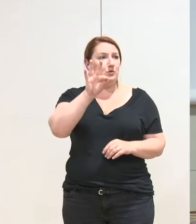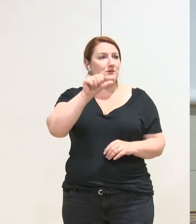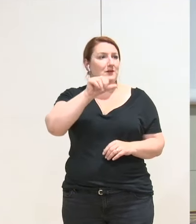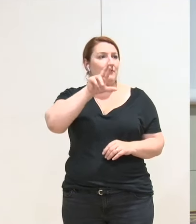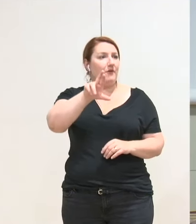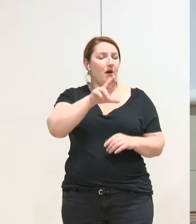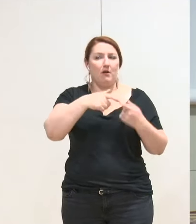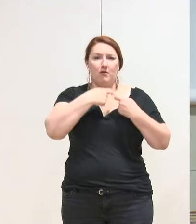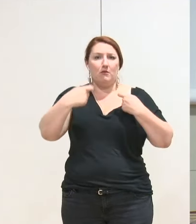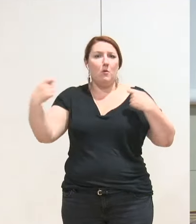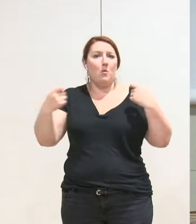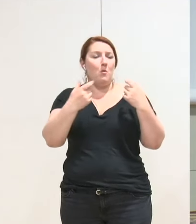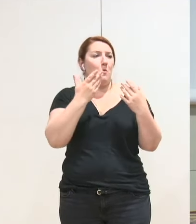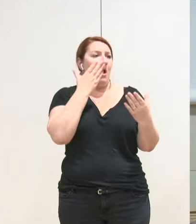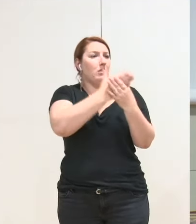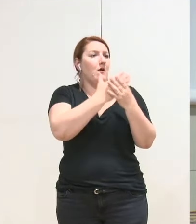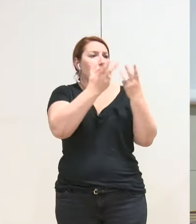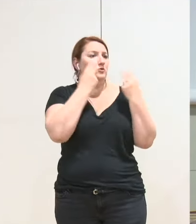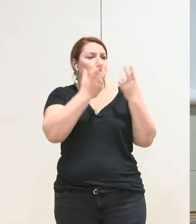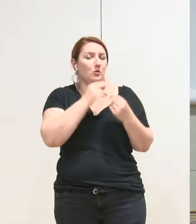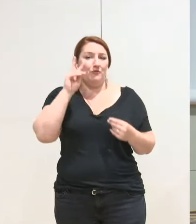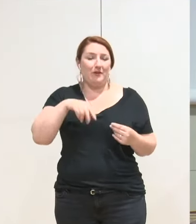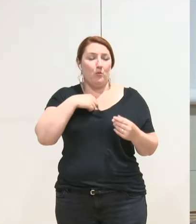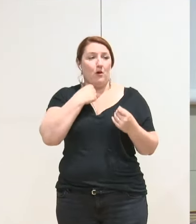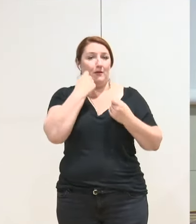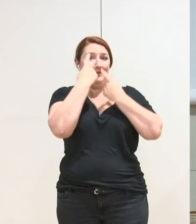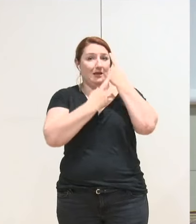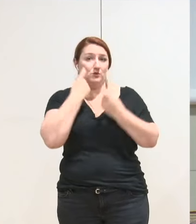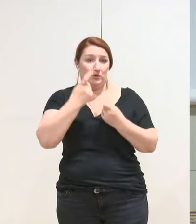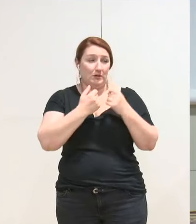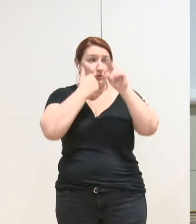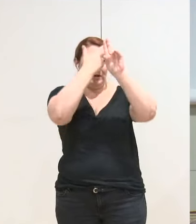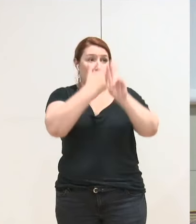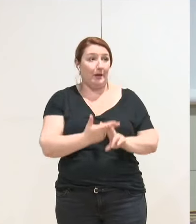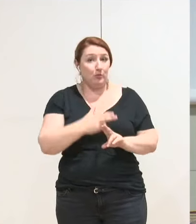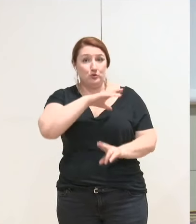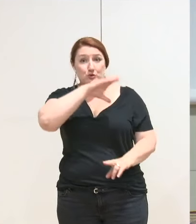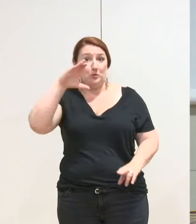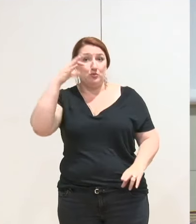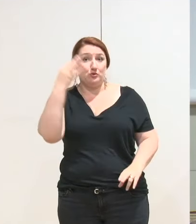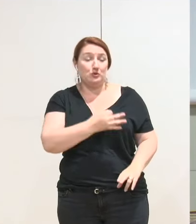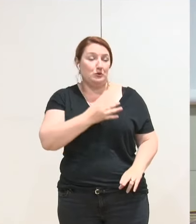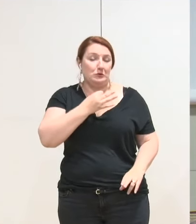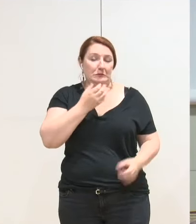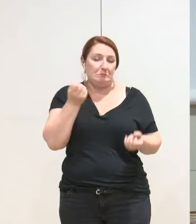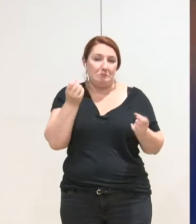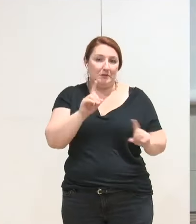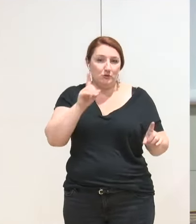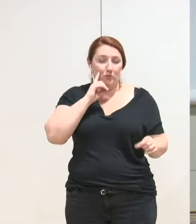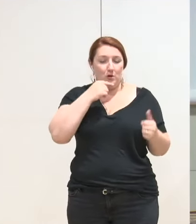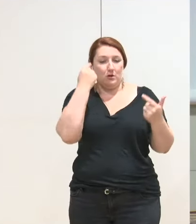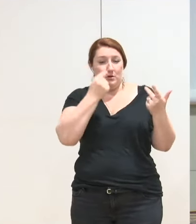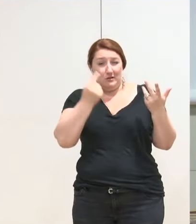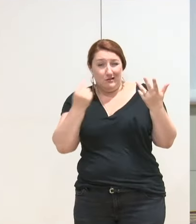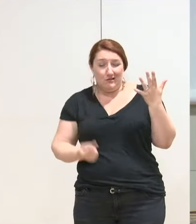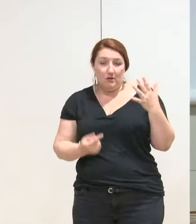sûr de pouvoir répondre à toutes les questions qu'il a posé parce qu'il nous a parlé de tellement de choses d'heures